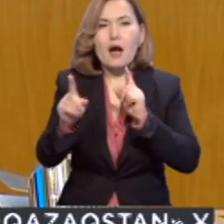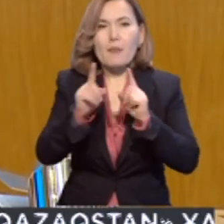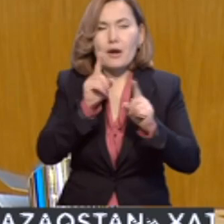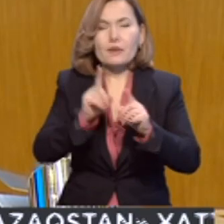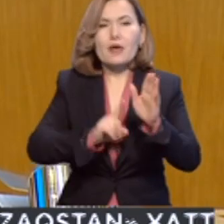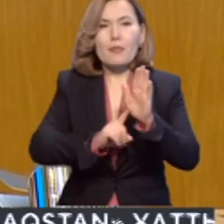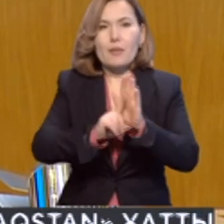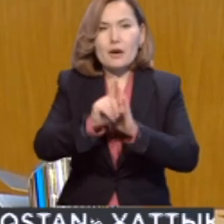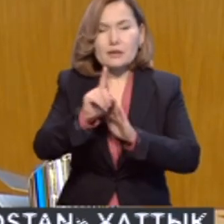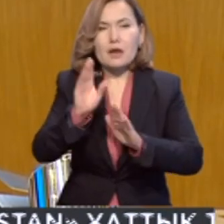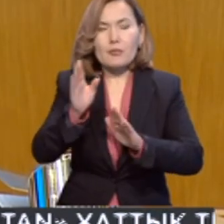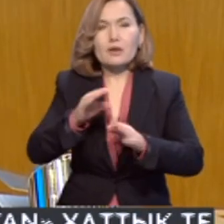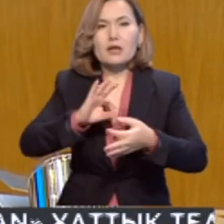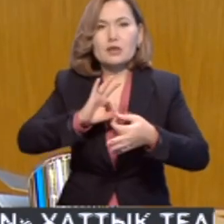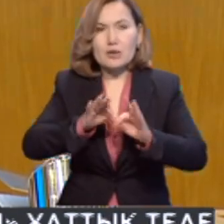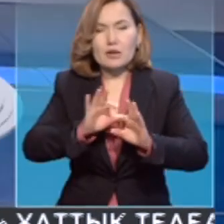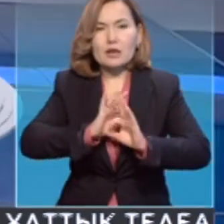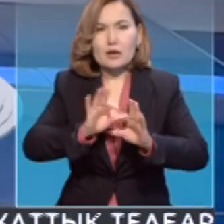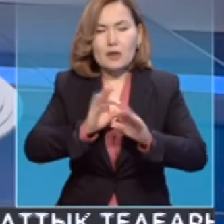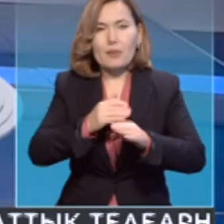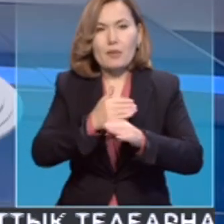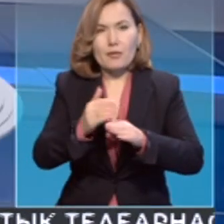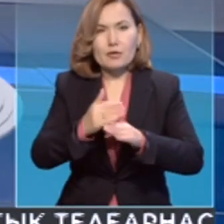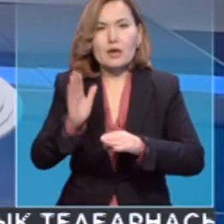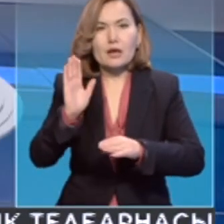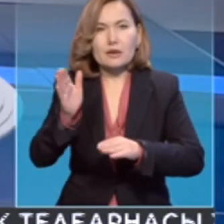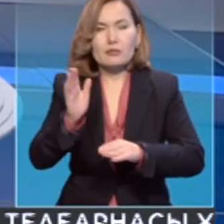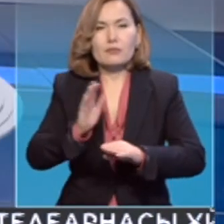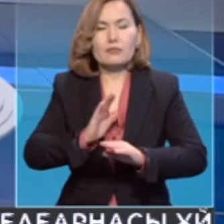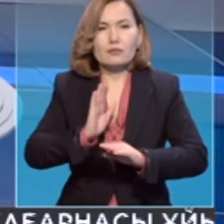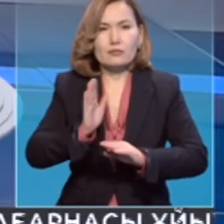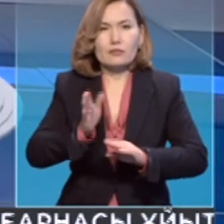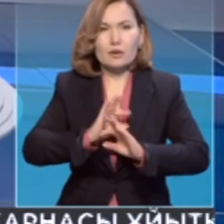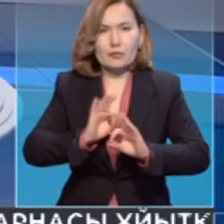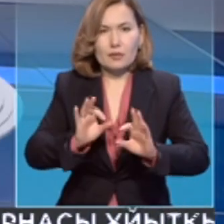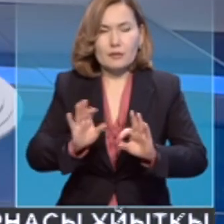басталғалы жатыр. Ол жайлы алдағы шығарылымда баяндаймын. Студия. Рахмет, Досжан.